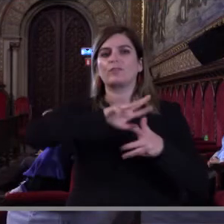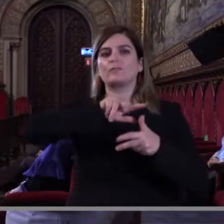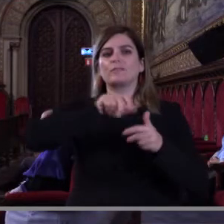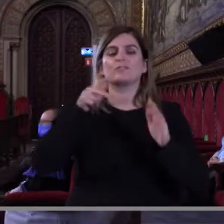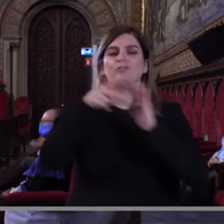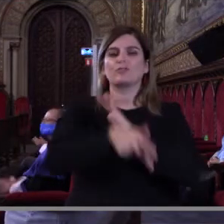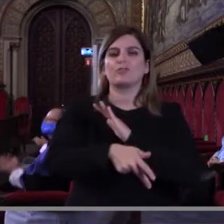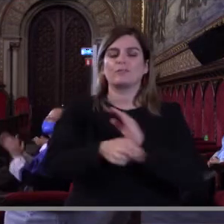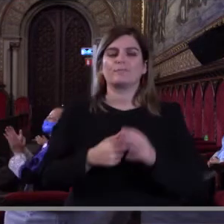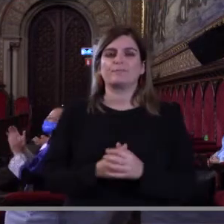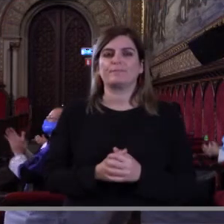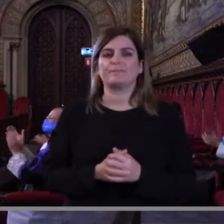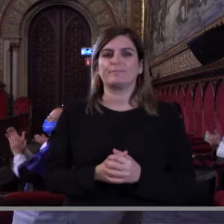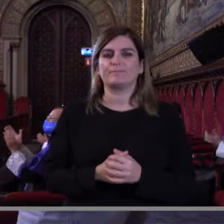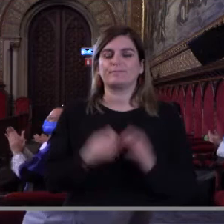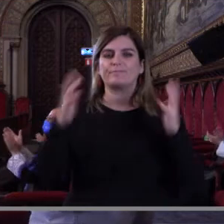Història.